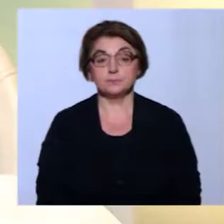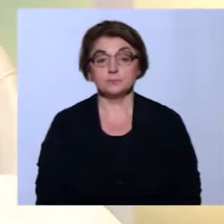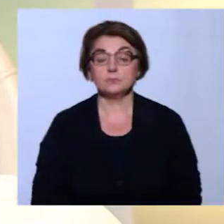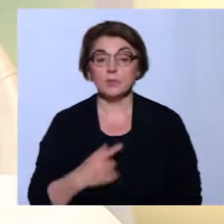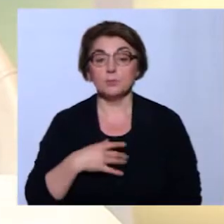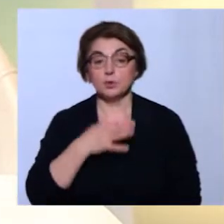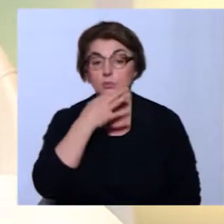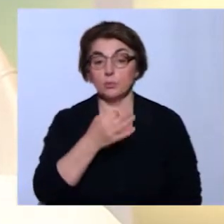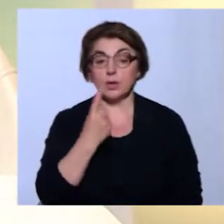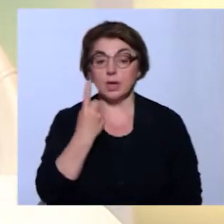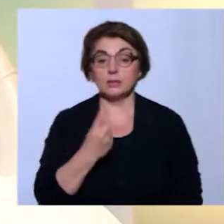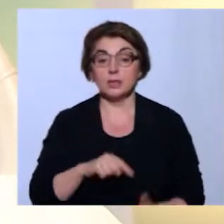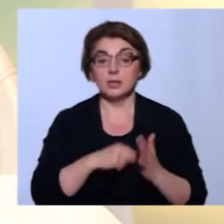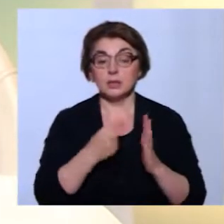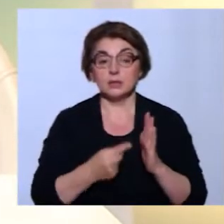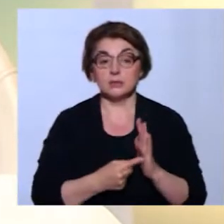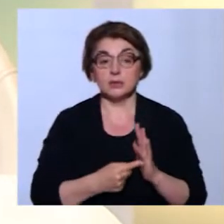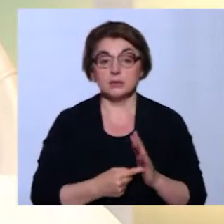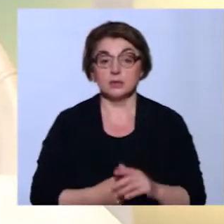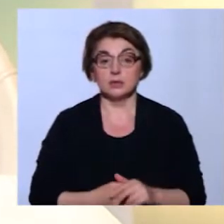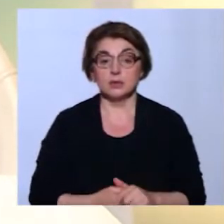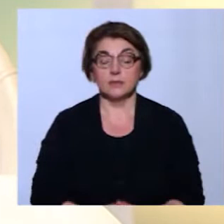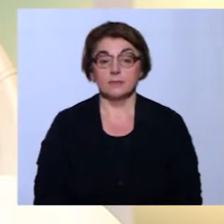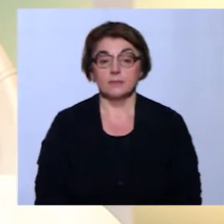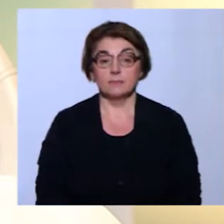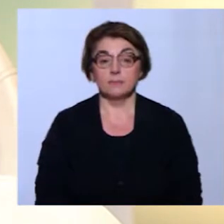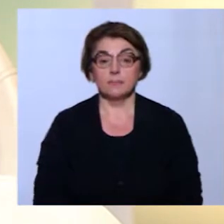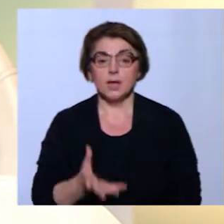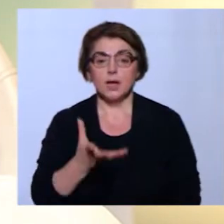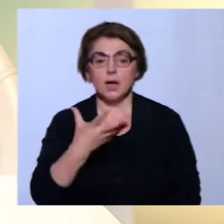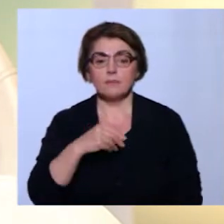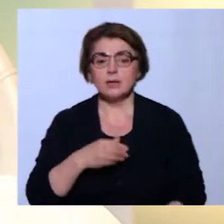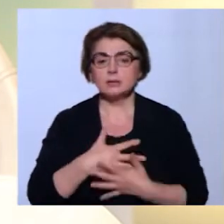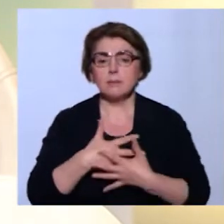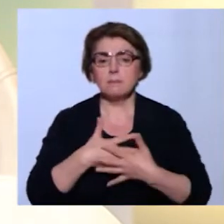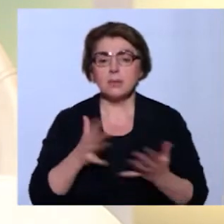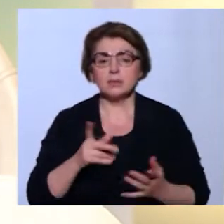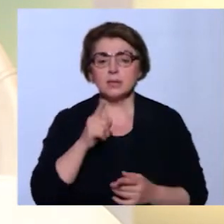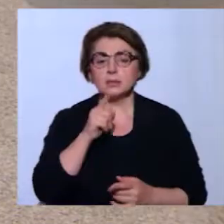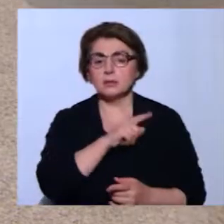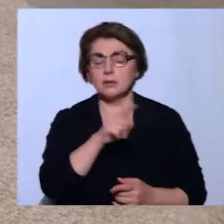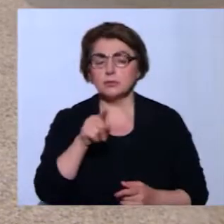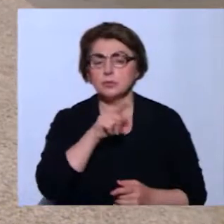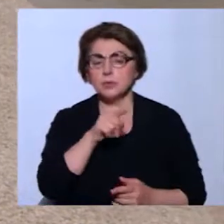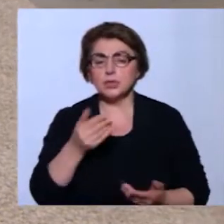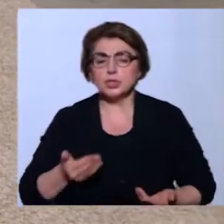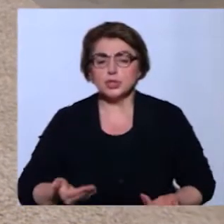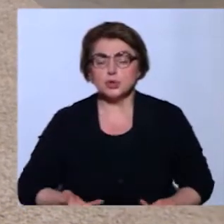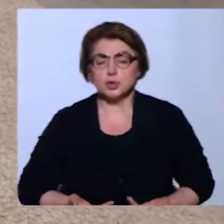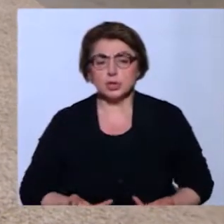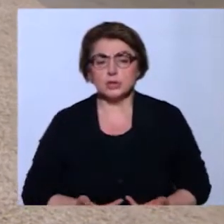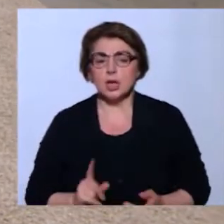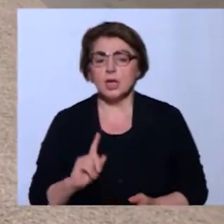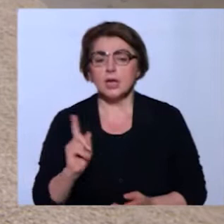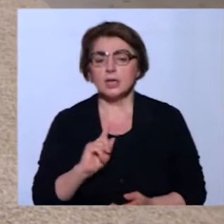Მოდით ვუპასუხოთ ესეთ კითხვას. Აი, ყველაზე მეტად საჭირო თქვენთვის, თქვენი სიცოცხლისათვის,